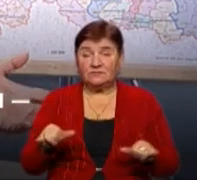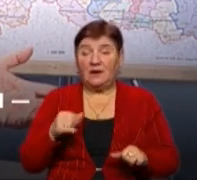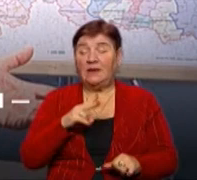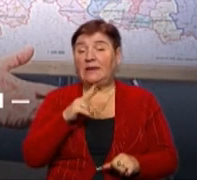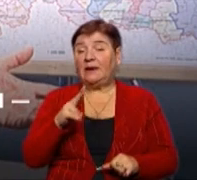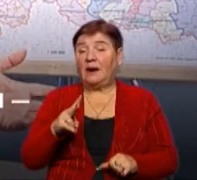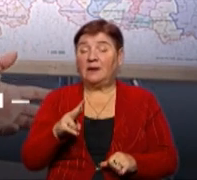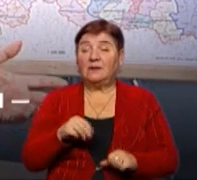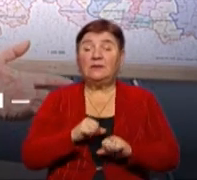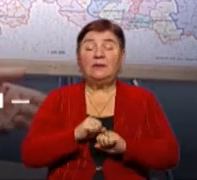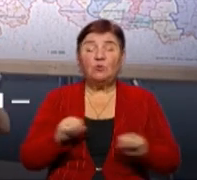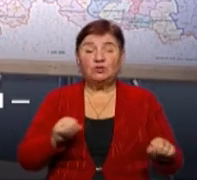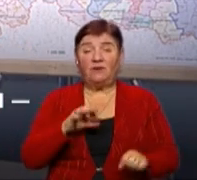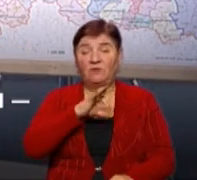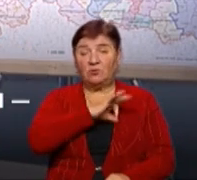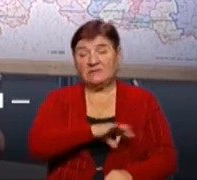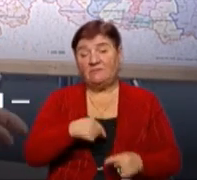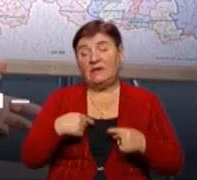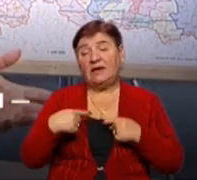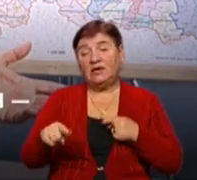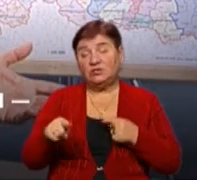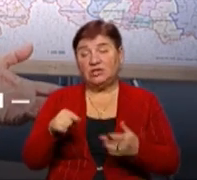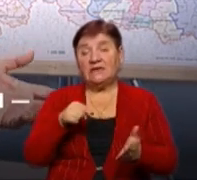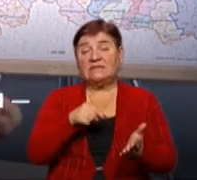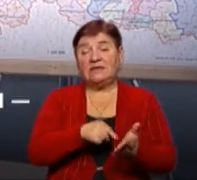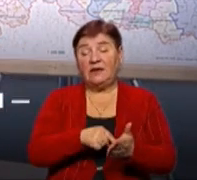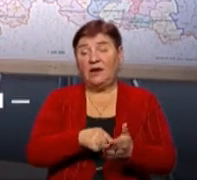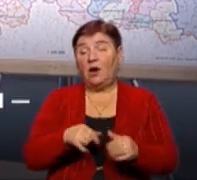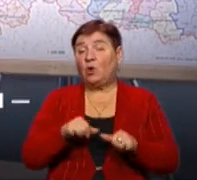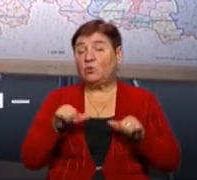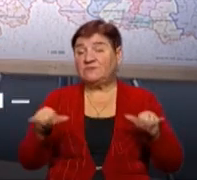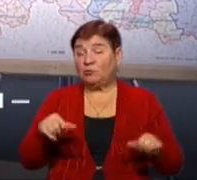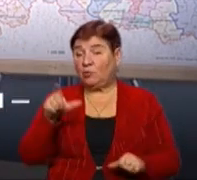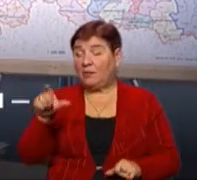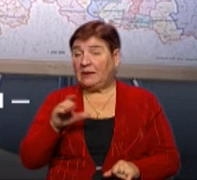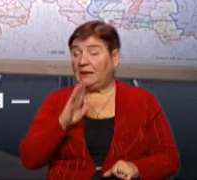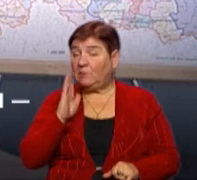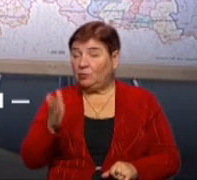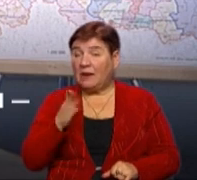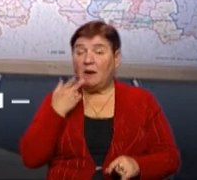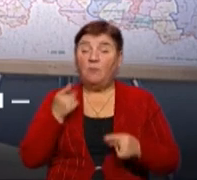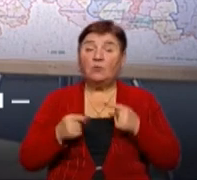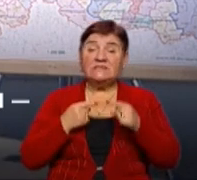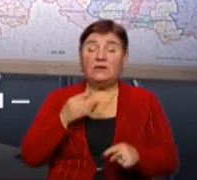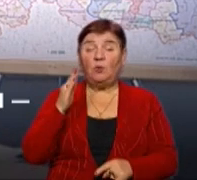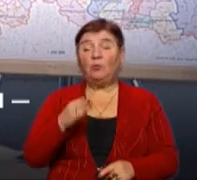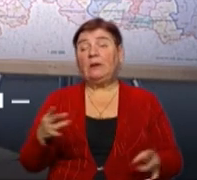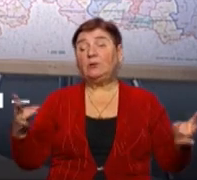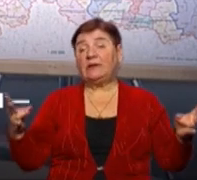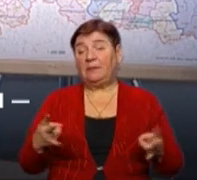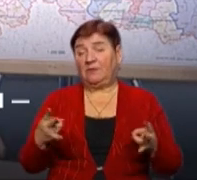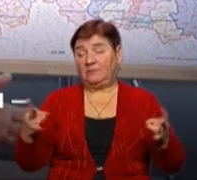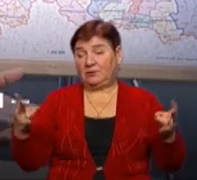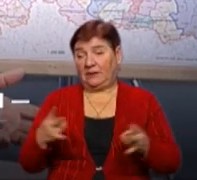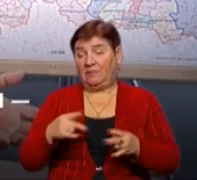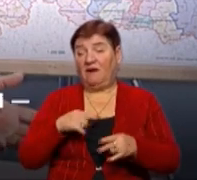така, яка не може використовуватися на інші цілі, інакше розвитку в громадах не буде, тому що постійно будуть якісь потреби